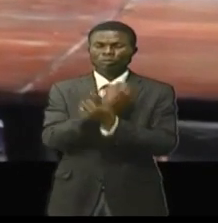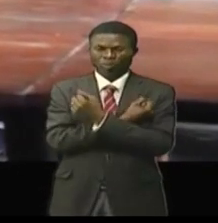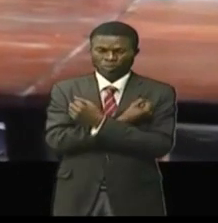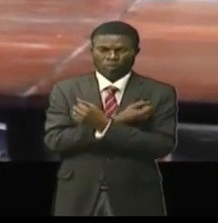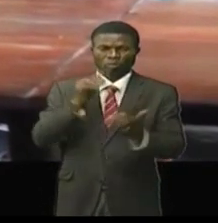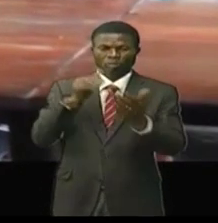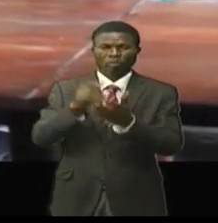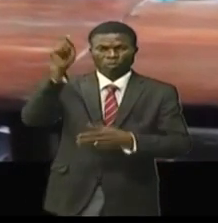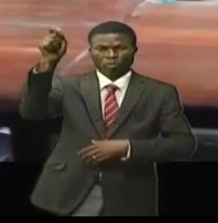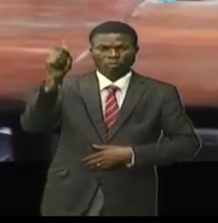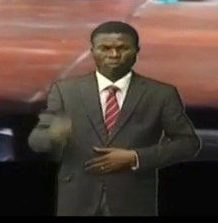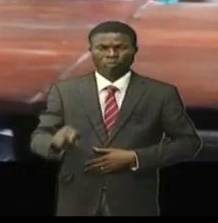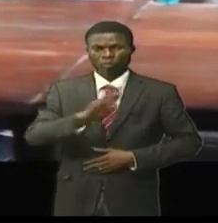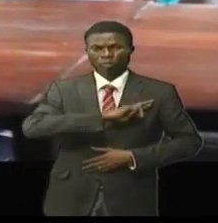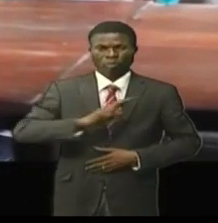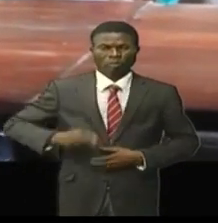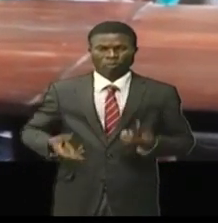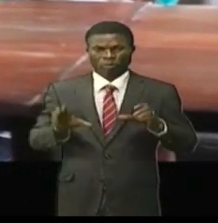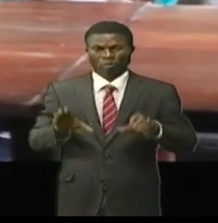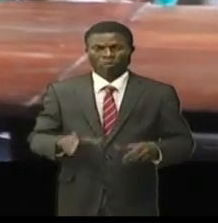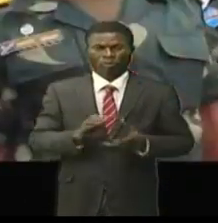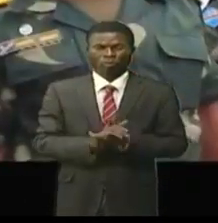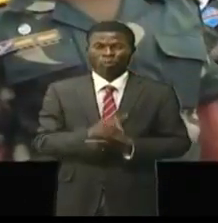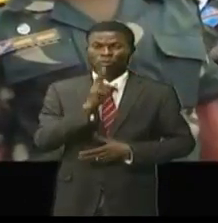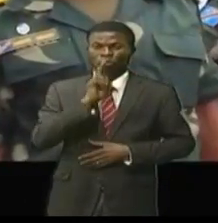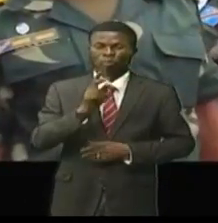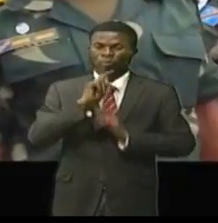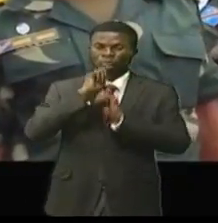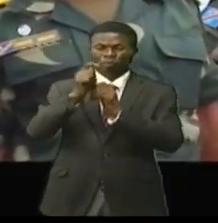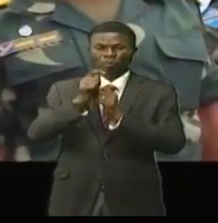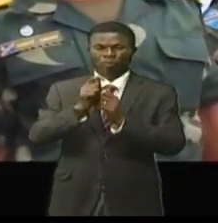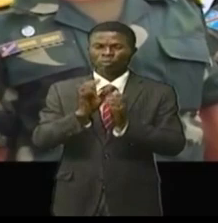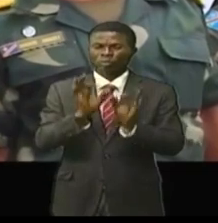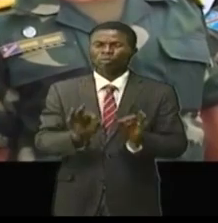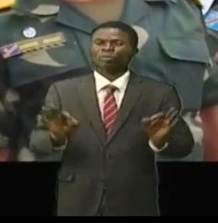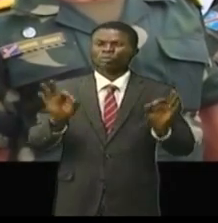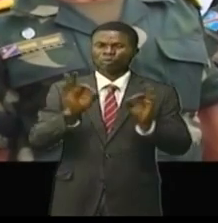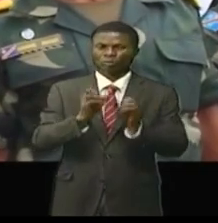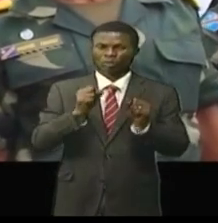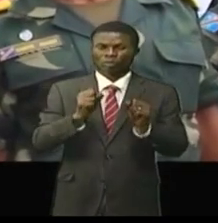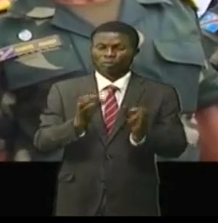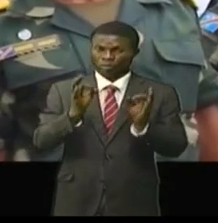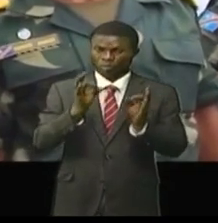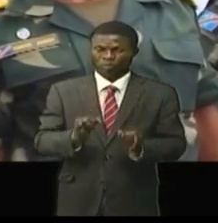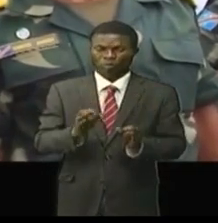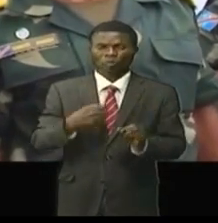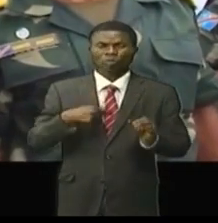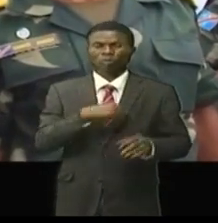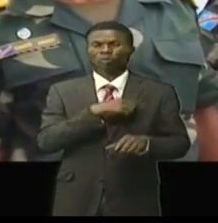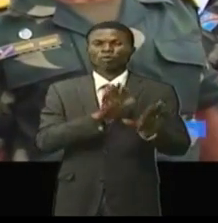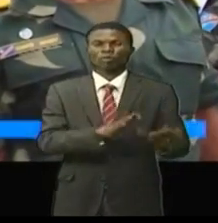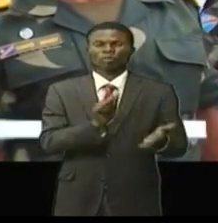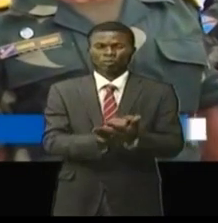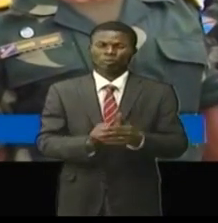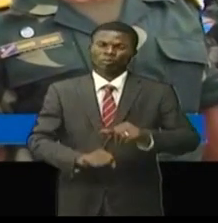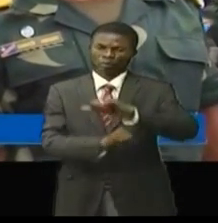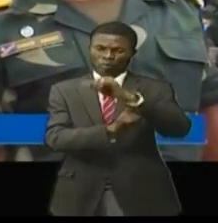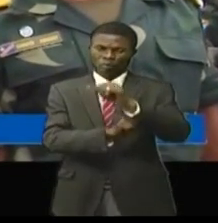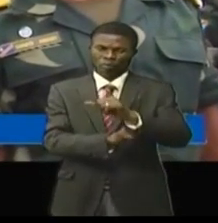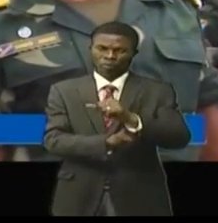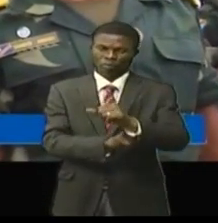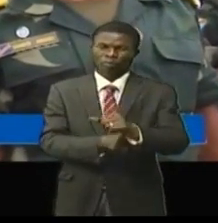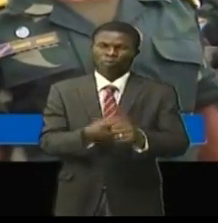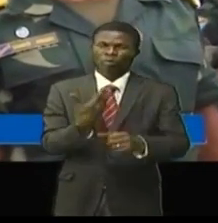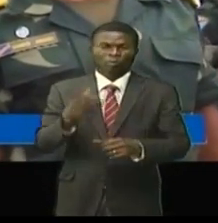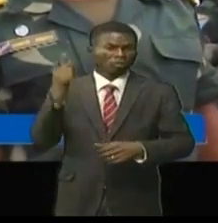l'égard de forces loyalistes. C'est vraiment un geste très louable et c'est ce que nous attendons. Vraiment. Les soutiens, les fils que tant